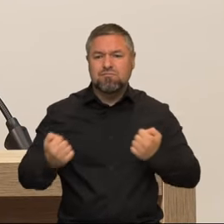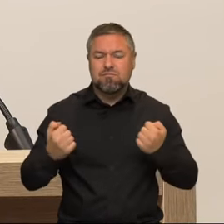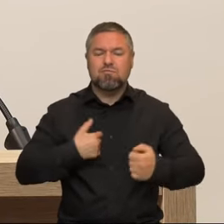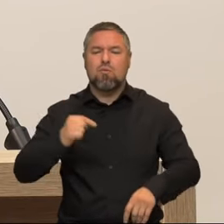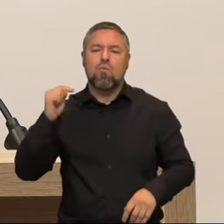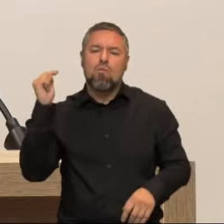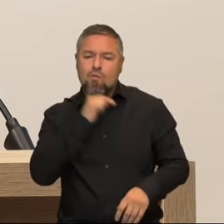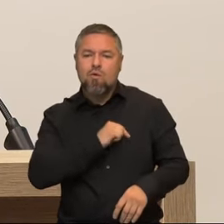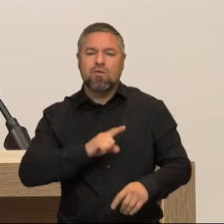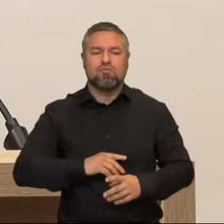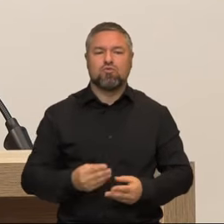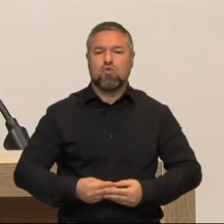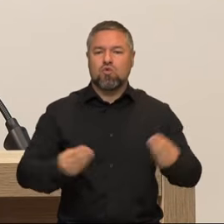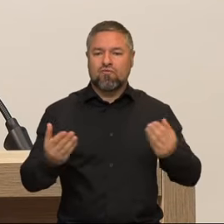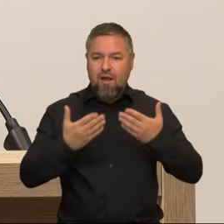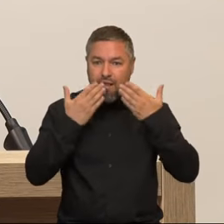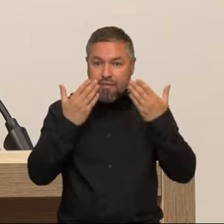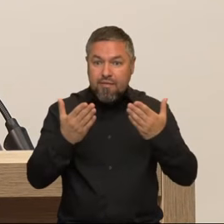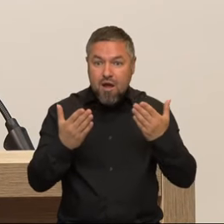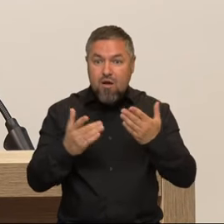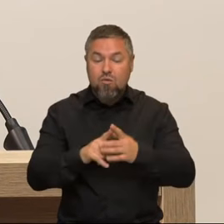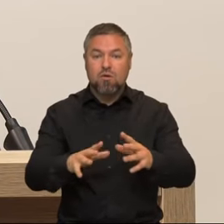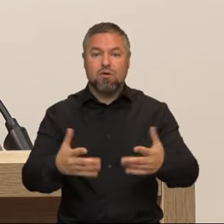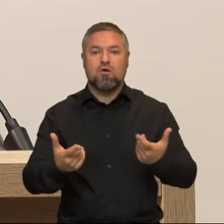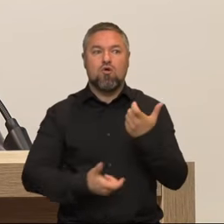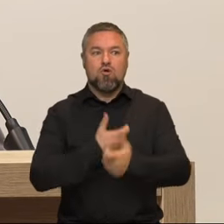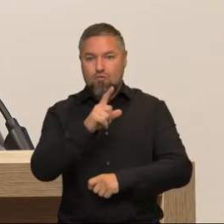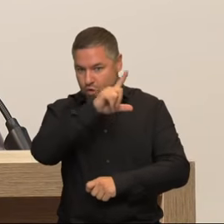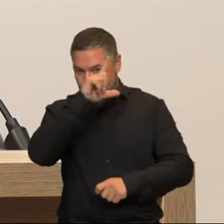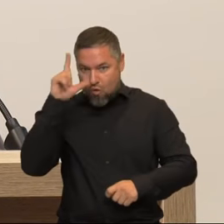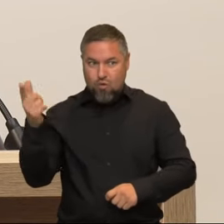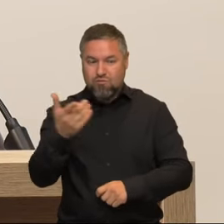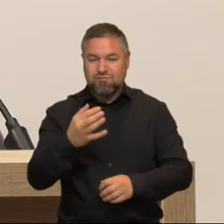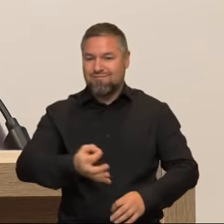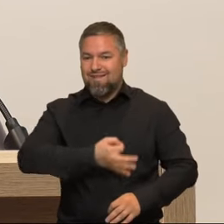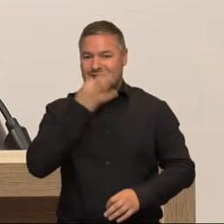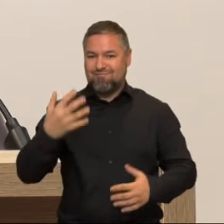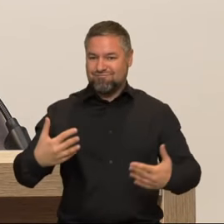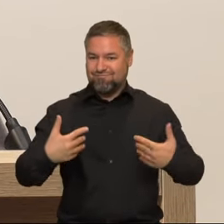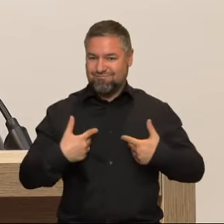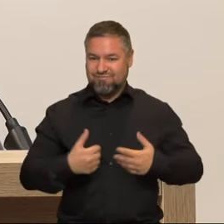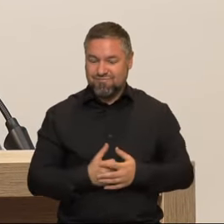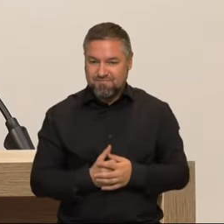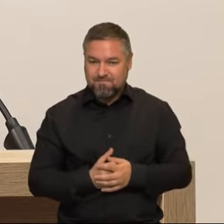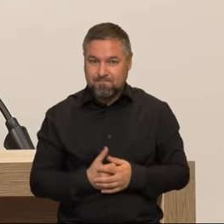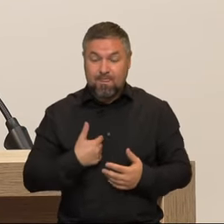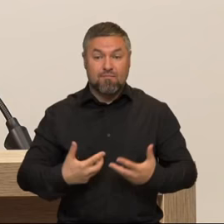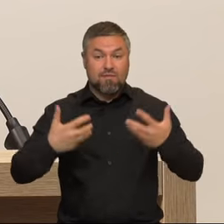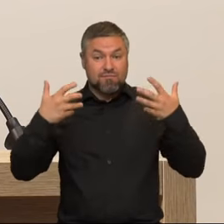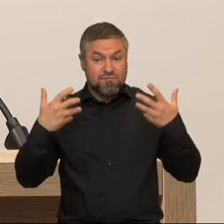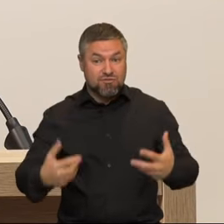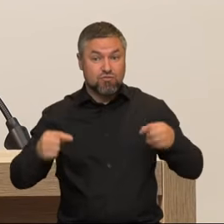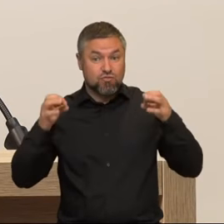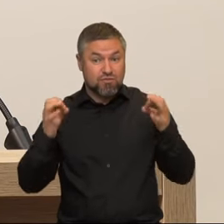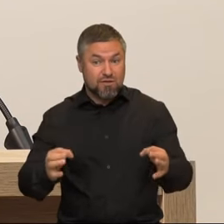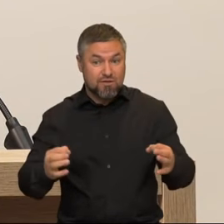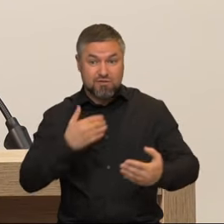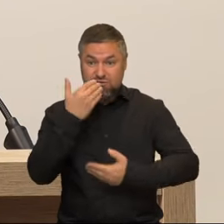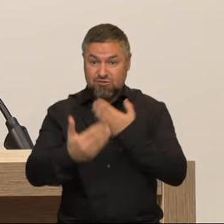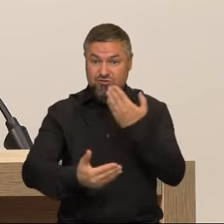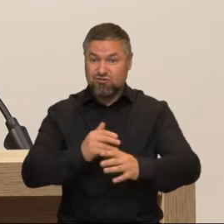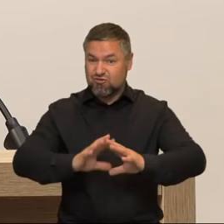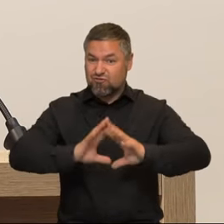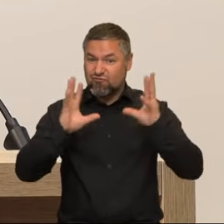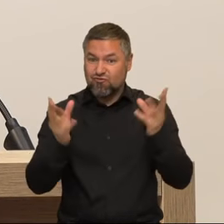jesteśmy w stanie rozwijać naukę i uczynić życie ludzi lepszym. Chciałabym w tym miejscu życzyć